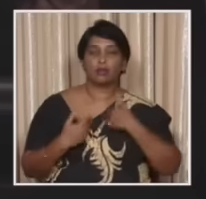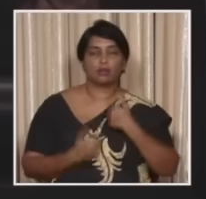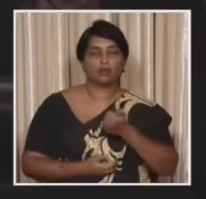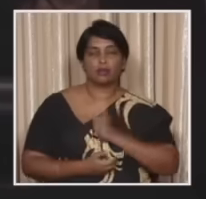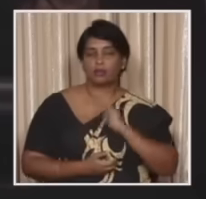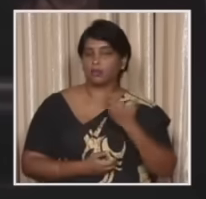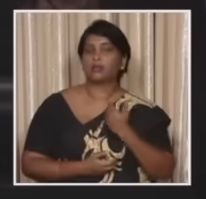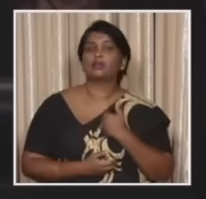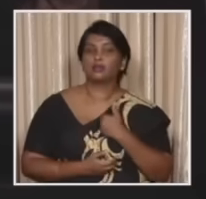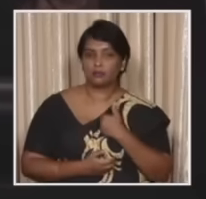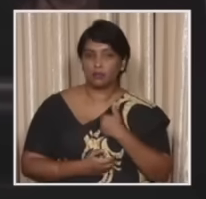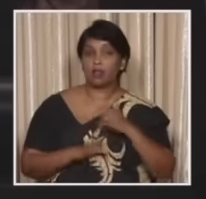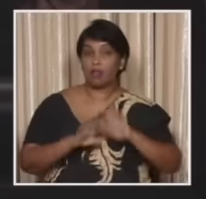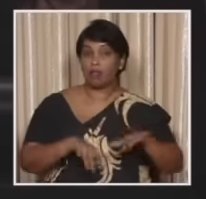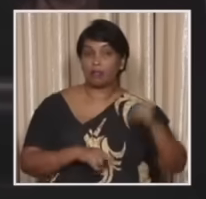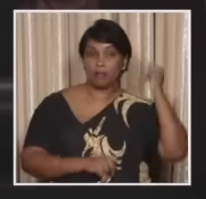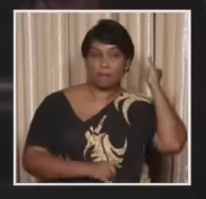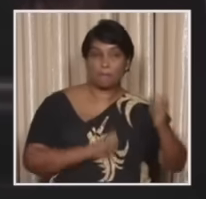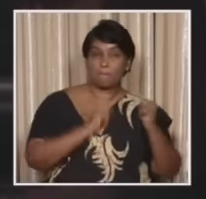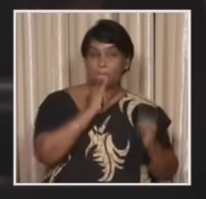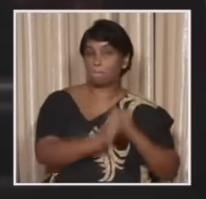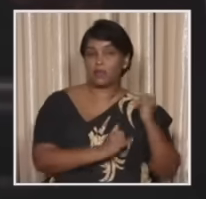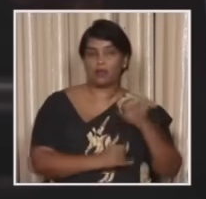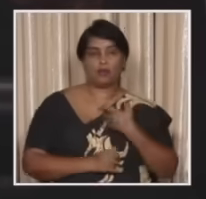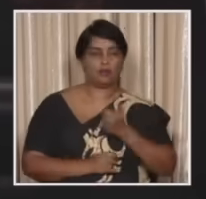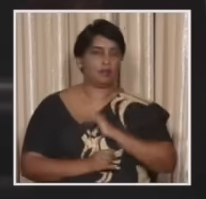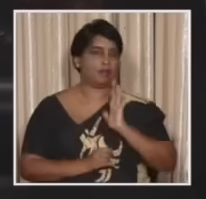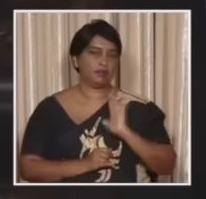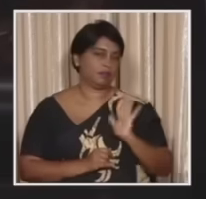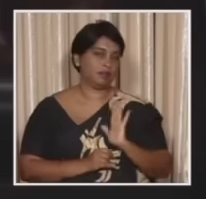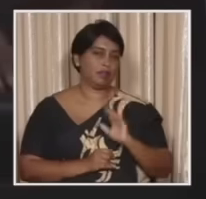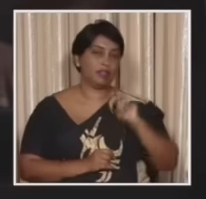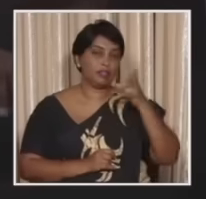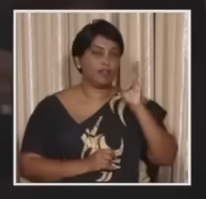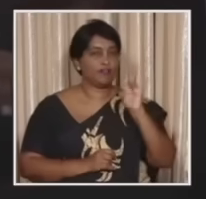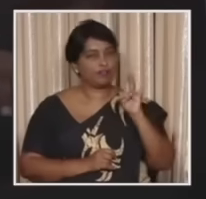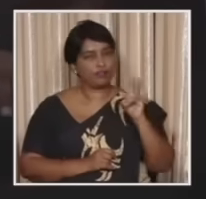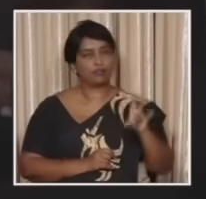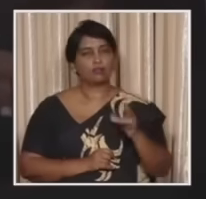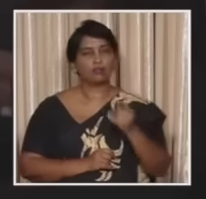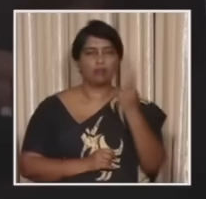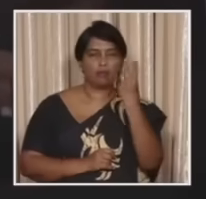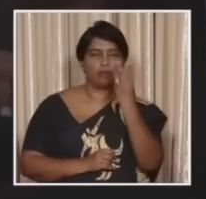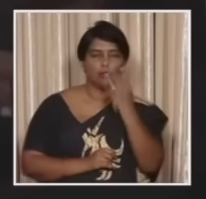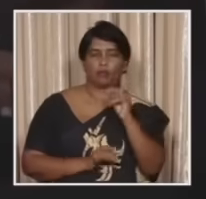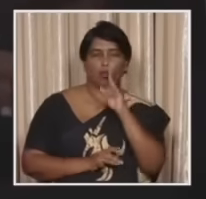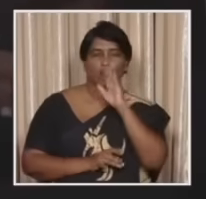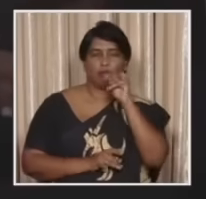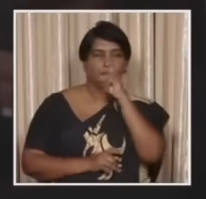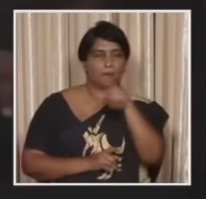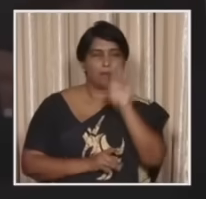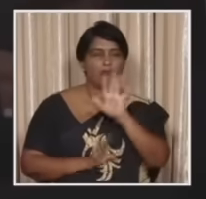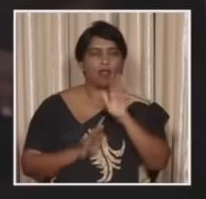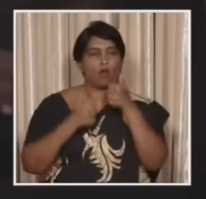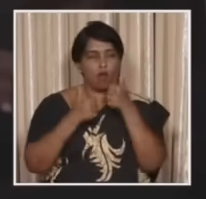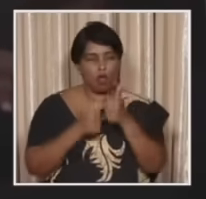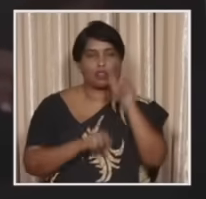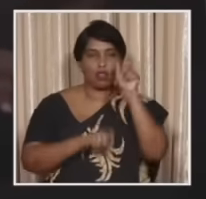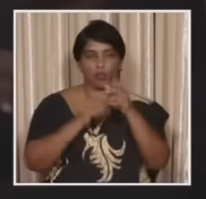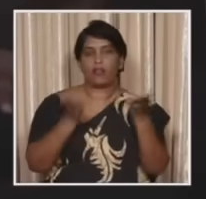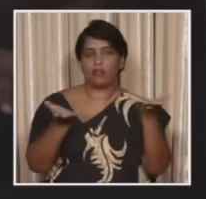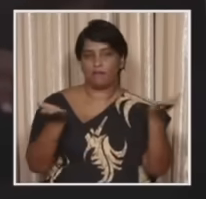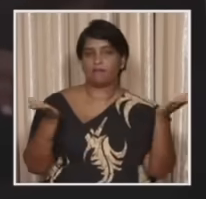නැහැ මගේ දරුවන්ට සාප කරනවට මේ රටේ ජනතාව. මේ 225 තුළ ඉතා සුළුතරයක් ඉන්නවා, කිසි වැරද්දක් කොරකමක් වංචාවක් නොකරපු